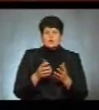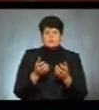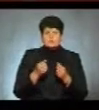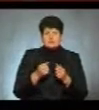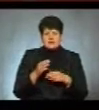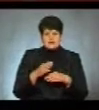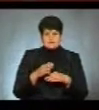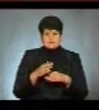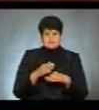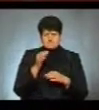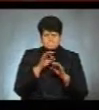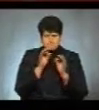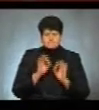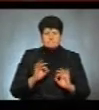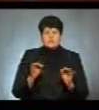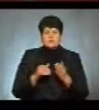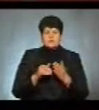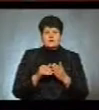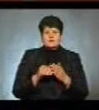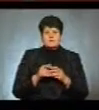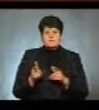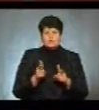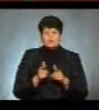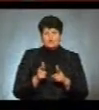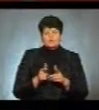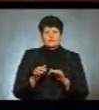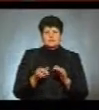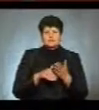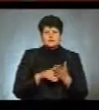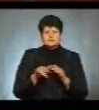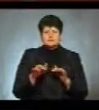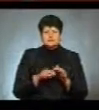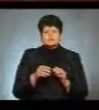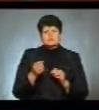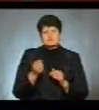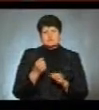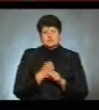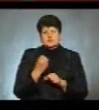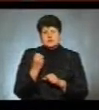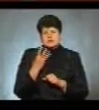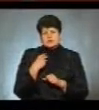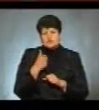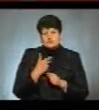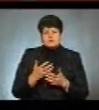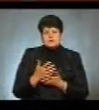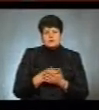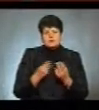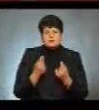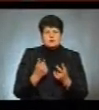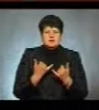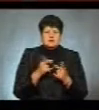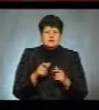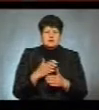підготовку. Волонтерський лідерський рух діє в Україні 13 років. Організація займається збором коштів на благодійні проекти для людей з